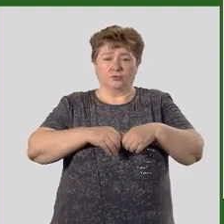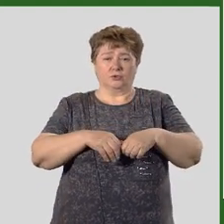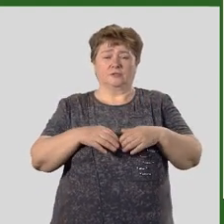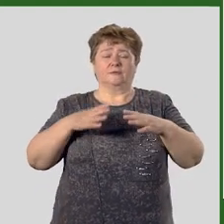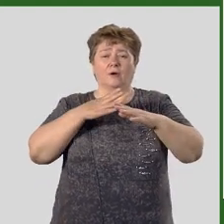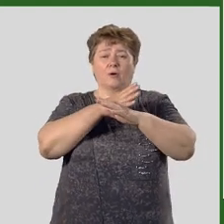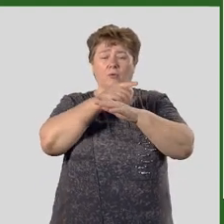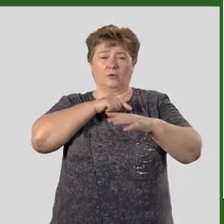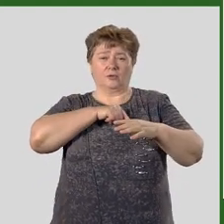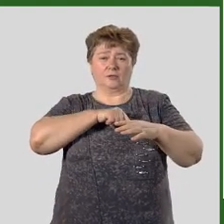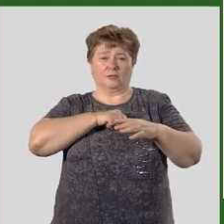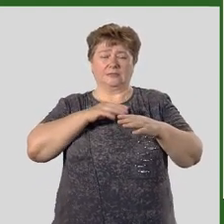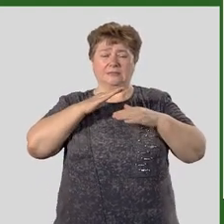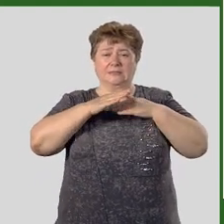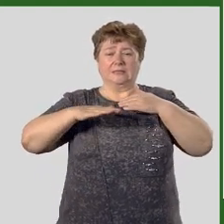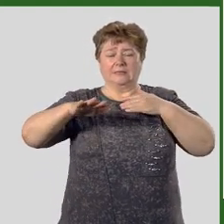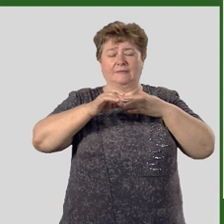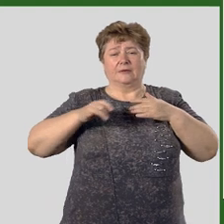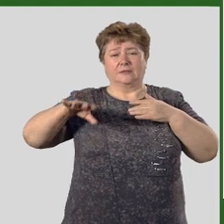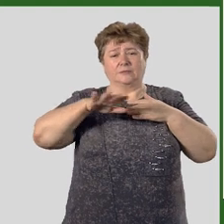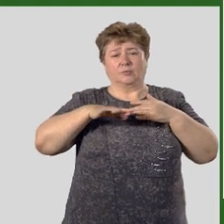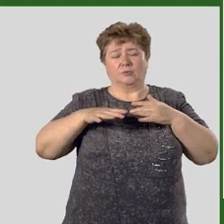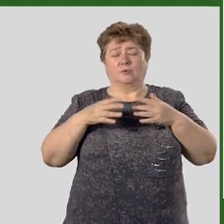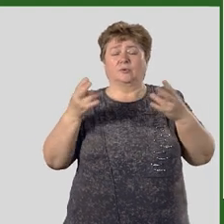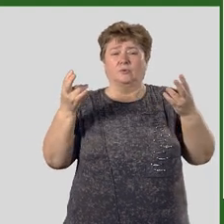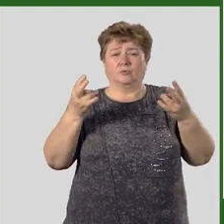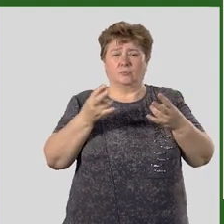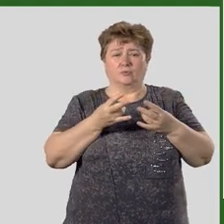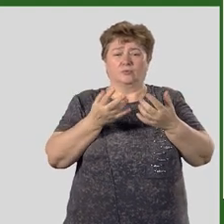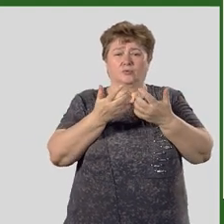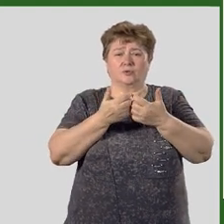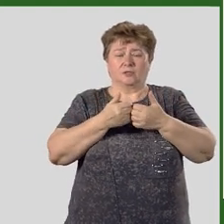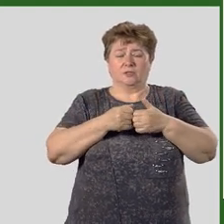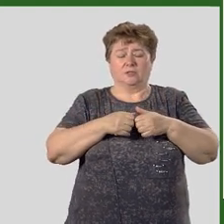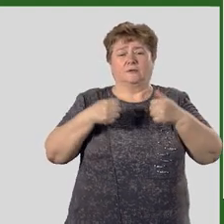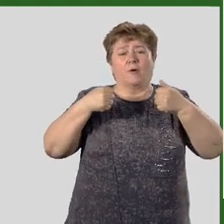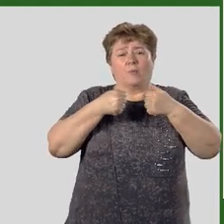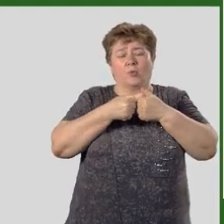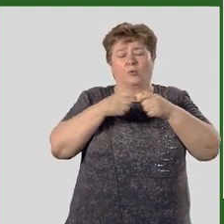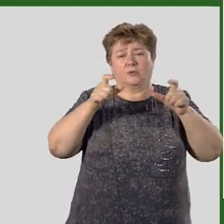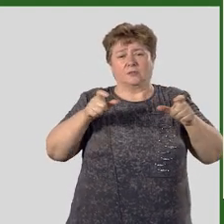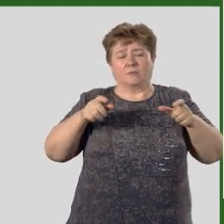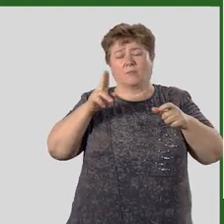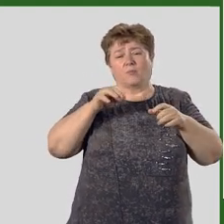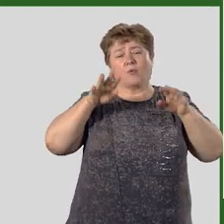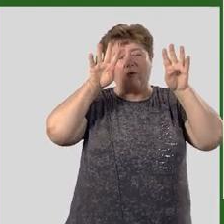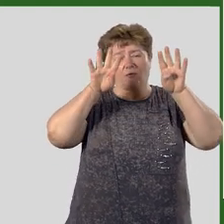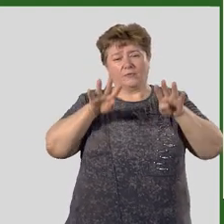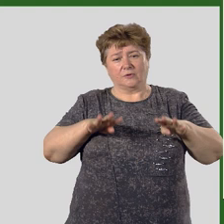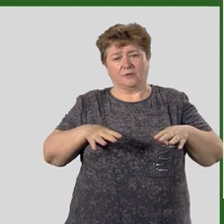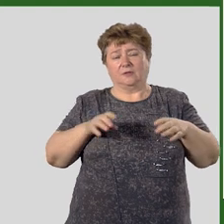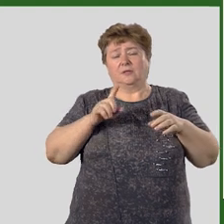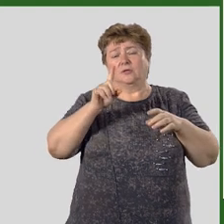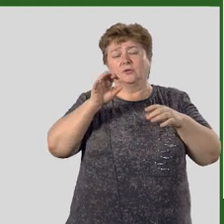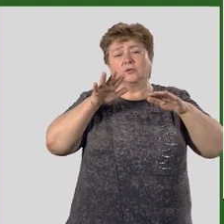учитывая горный характер рельефа республики, целесообразно рассчитывать плотность населения по вертикальной